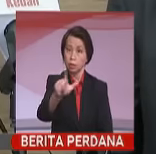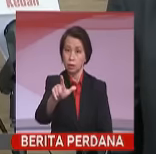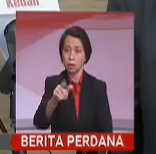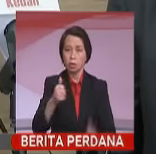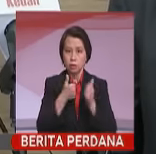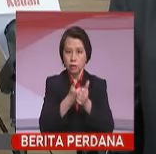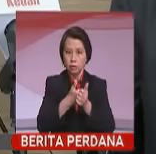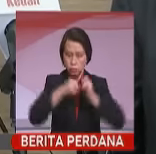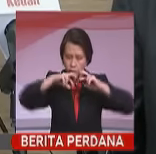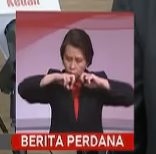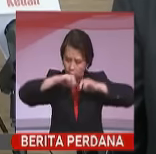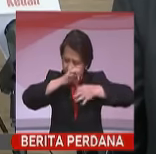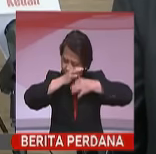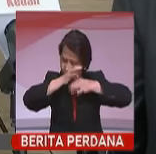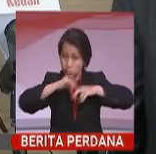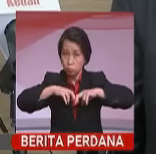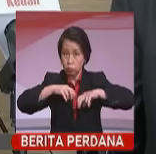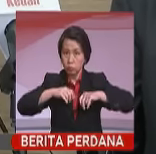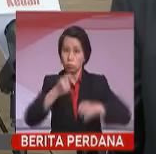bernilai